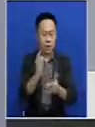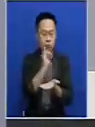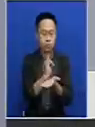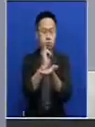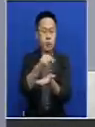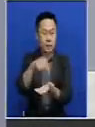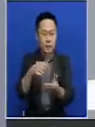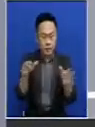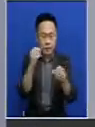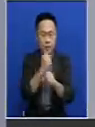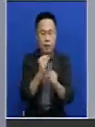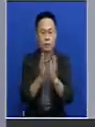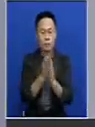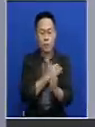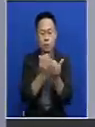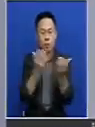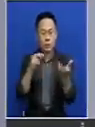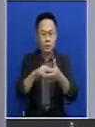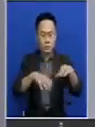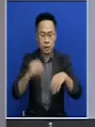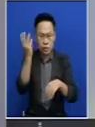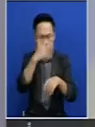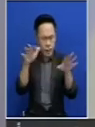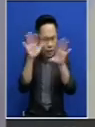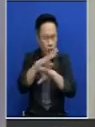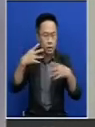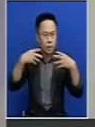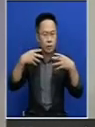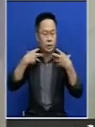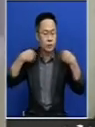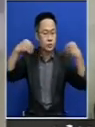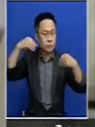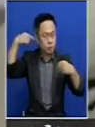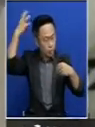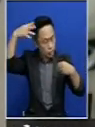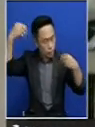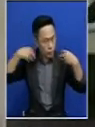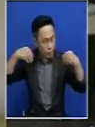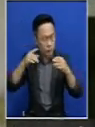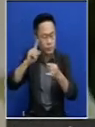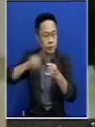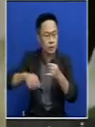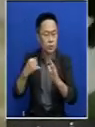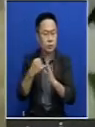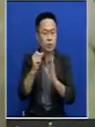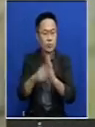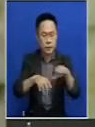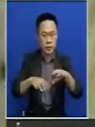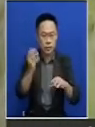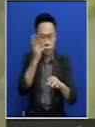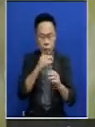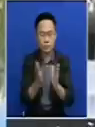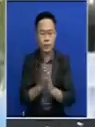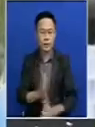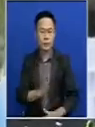บรรหารไว้บำเพ็ญกุศลนั้นนะคะมีความสวยงามเปรียบดังสวงสวรรค์เพื่อให้เป็นที่พำนักสุดท้ายในจังหวัดสุพรรณบุรีที่มีความสวยงามส